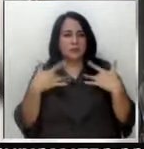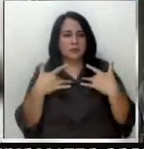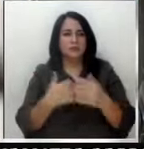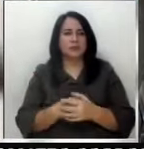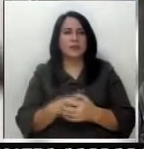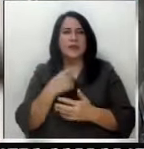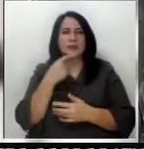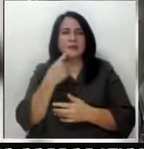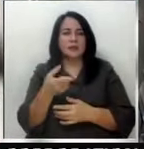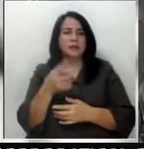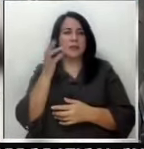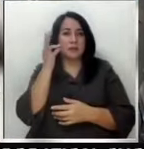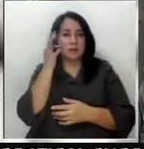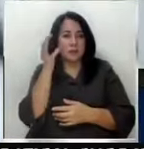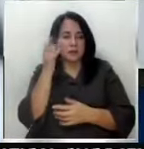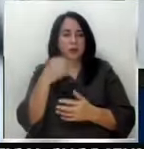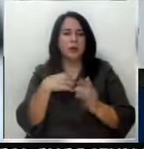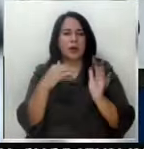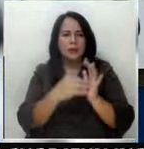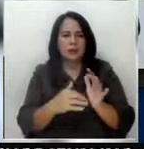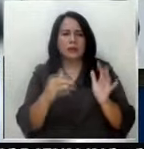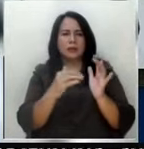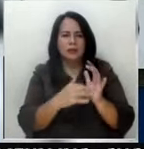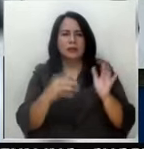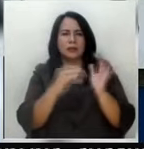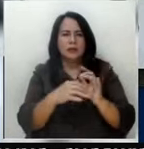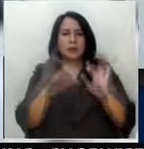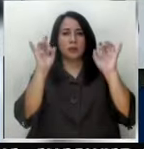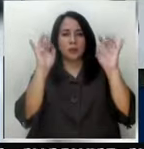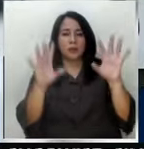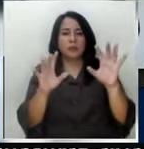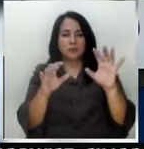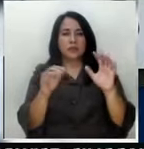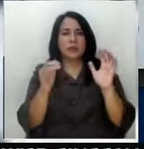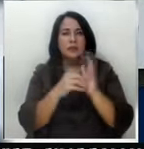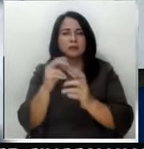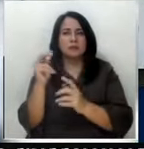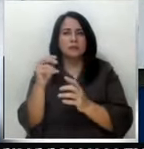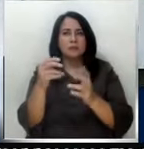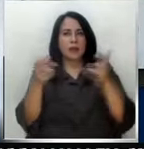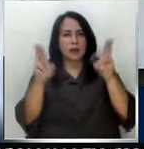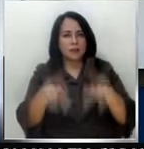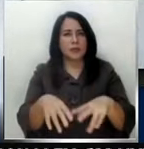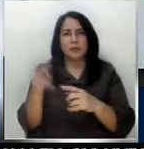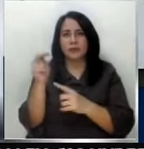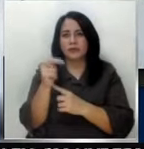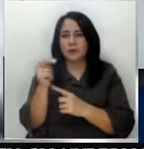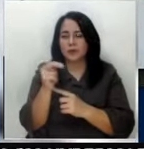Castro, paulit-ulit ang banta. Nangyari ulit no nung November